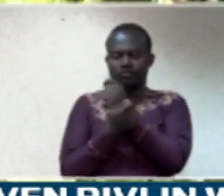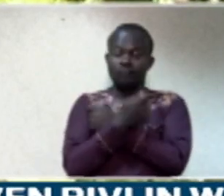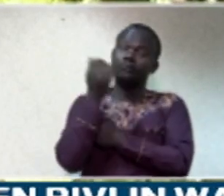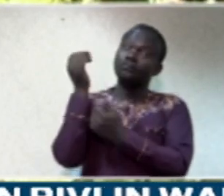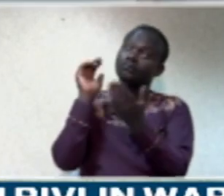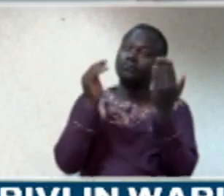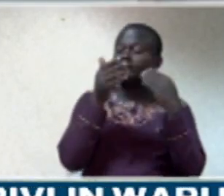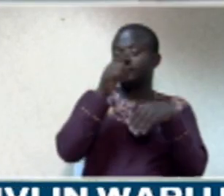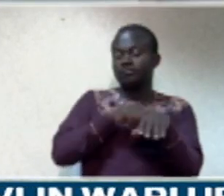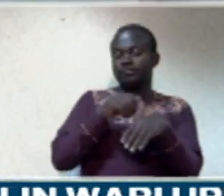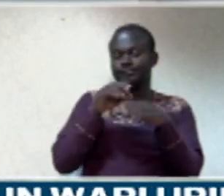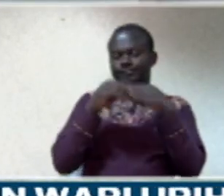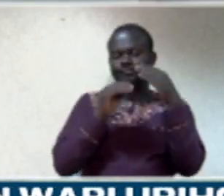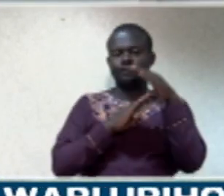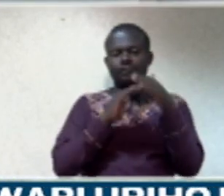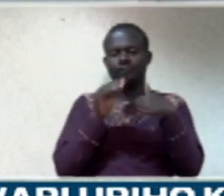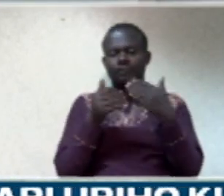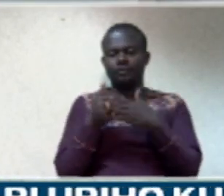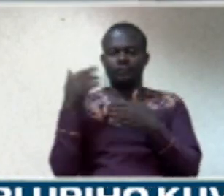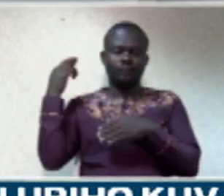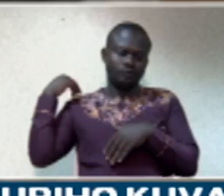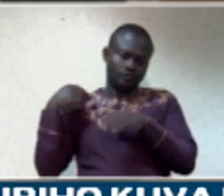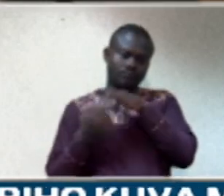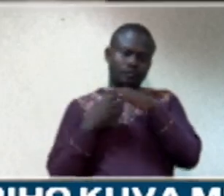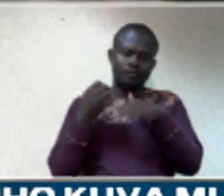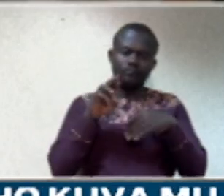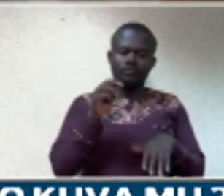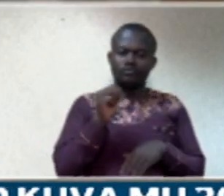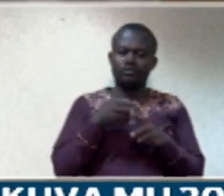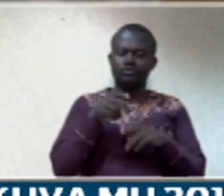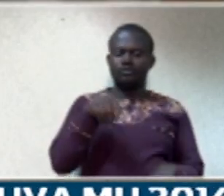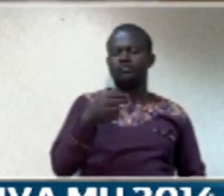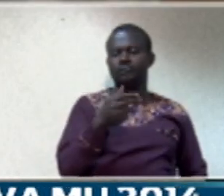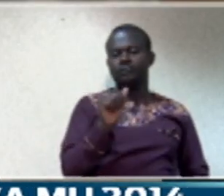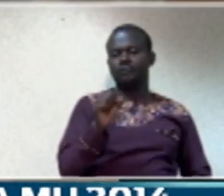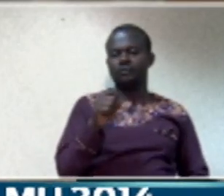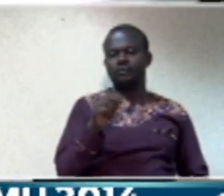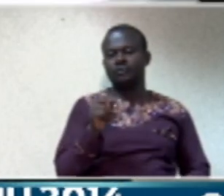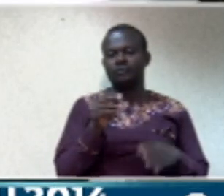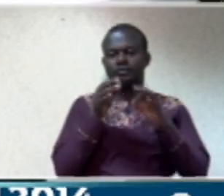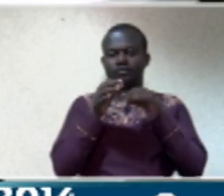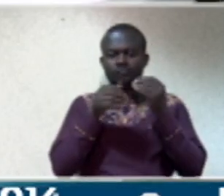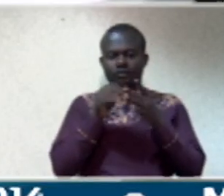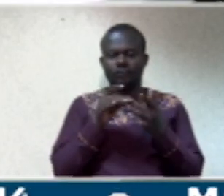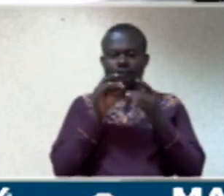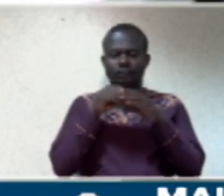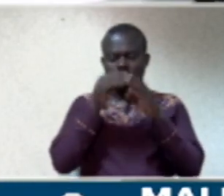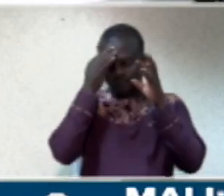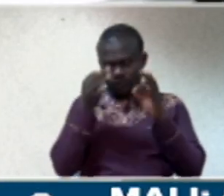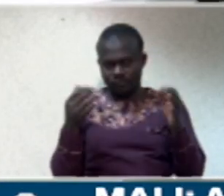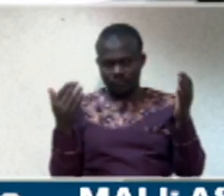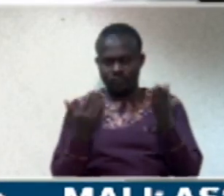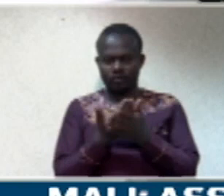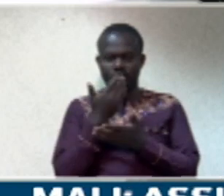y'ibihe umuyobozi mukuru wungirije w'ikigo gishinzwe kubungabunga ibidukikije Rema Faustin Munyazikwiye yasobanuye umwihariko uri mu ngamba nshya